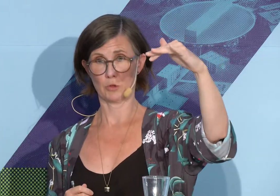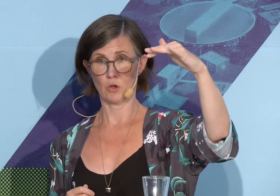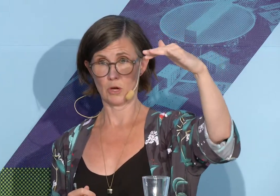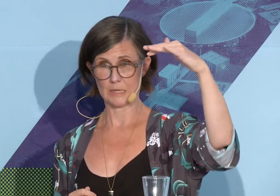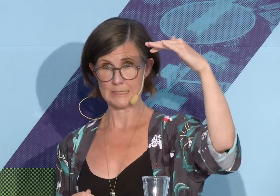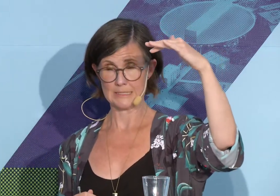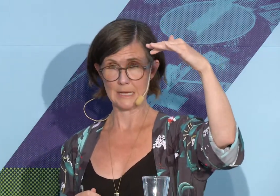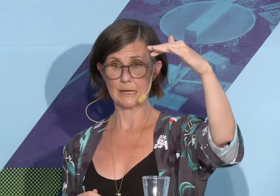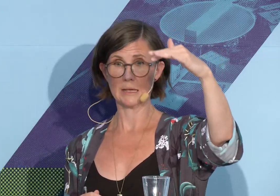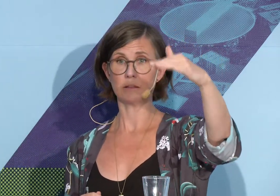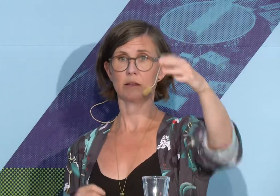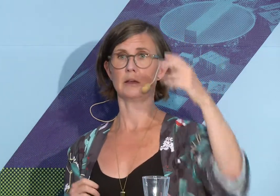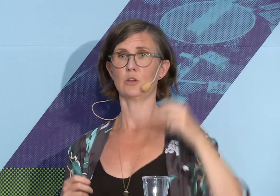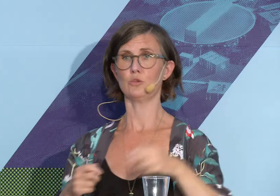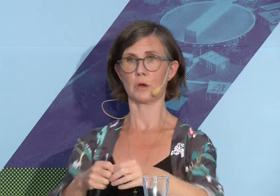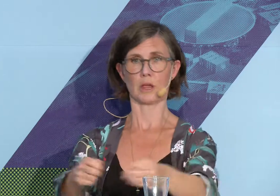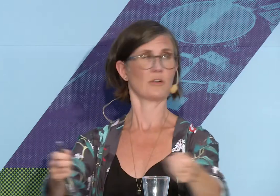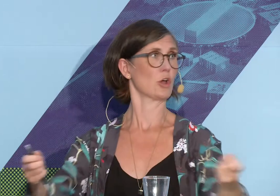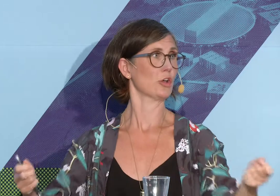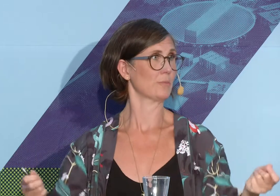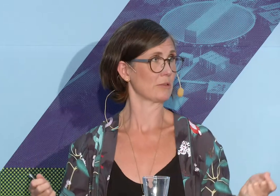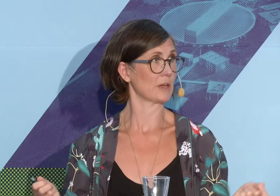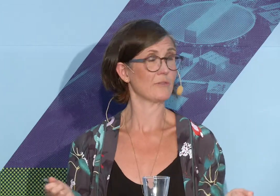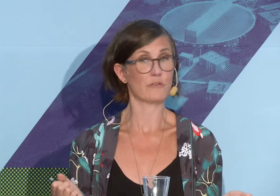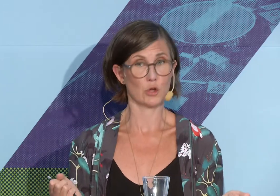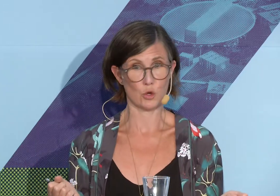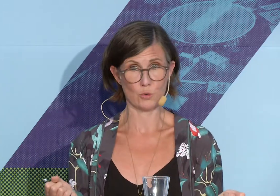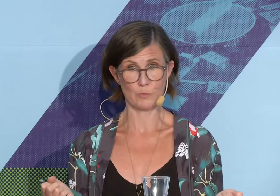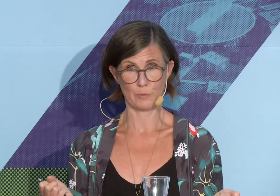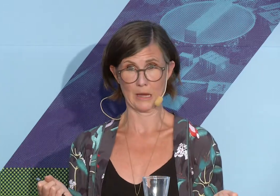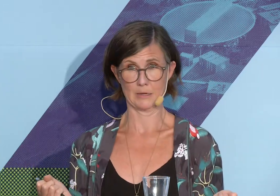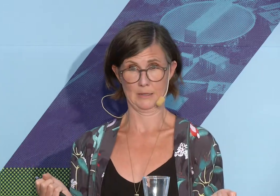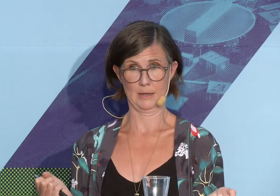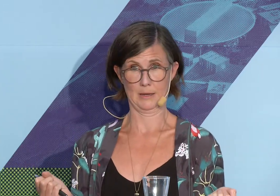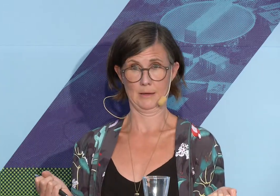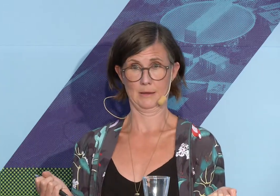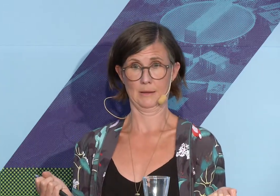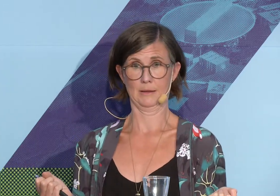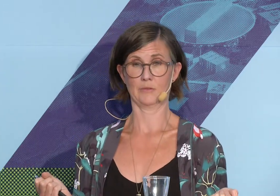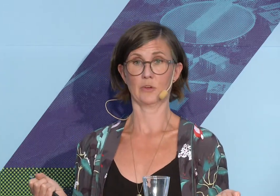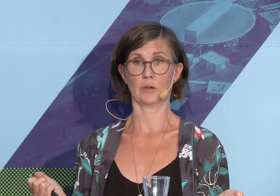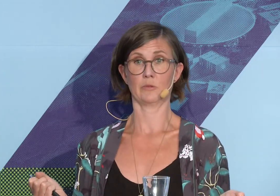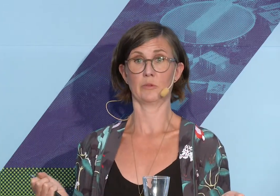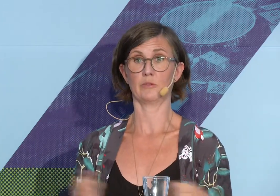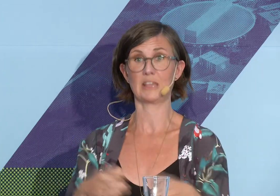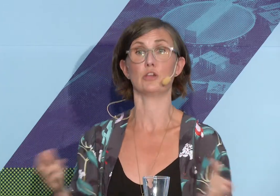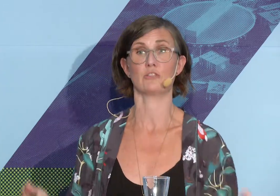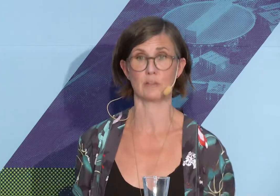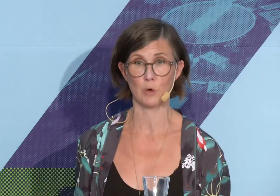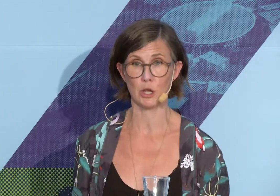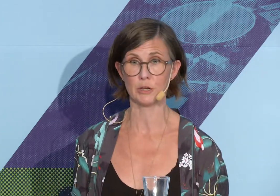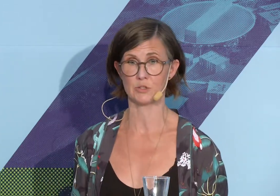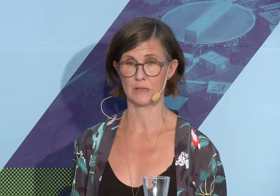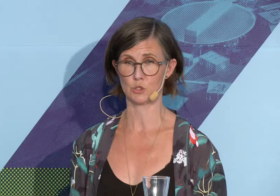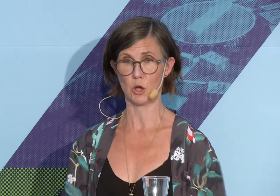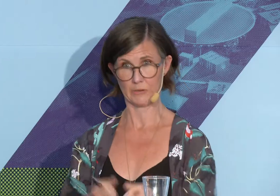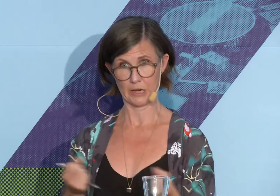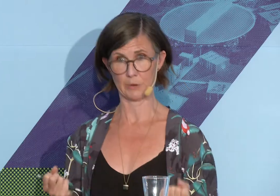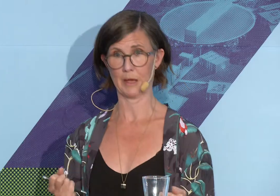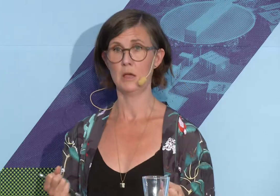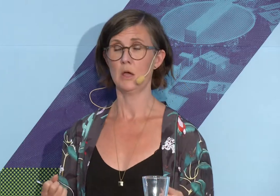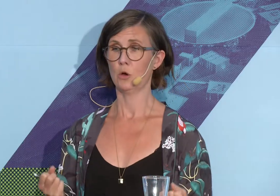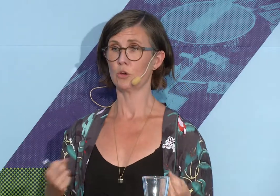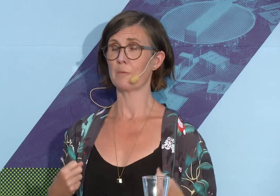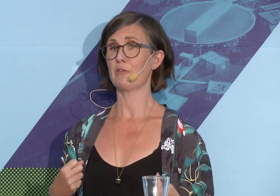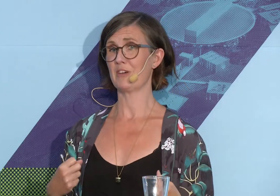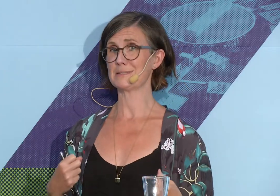friyta uppe på taket istället? Hur många kvadratmeter kan vi få ihop med för friyta till barnen och så vidare? Så har vi